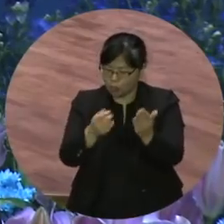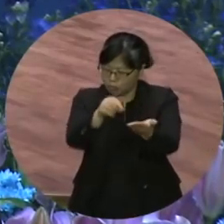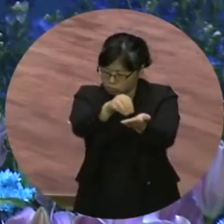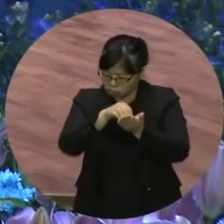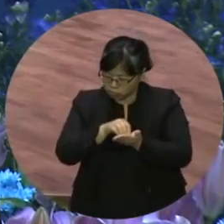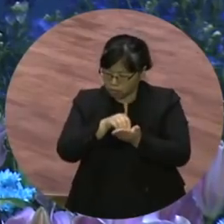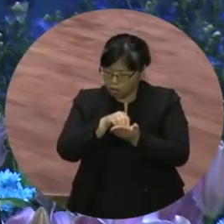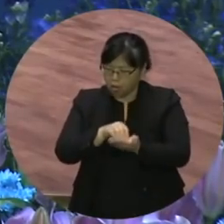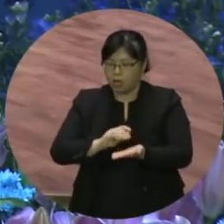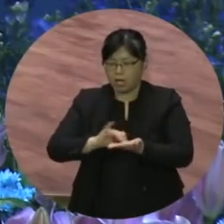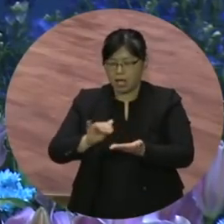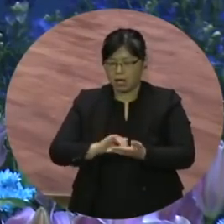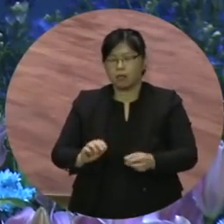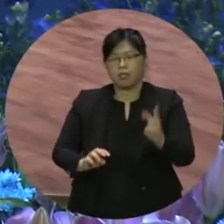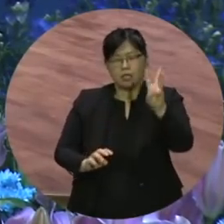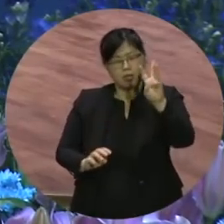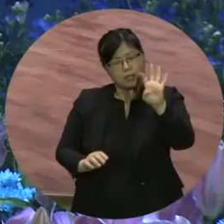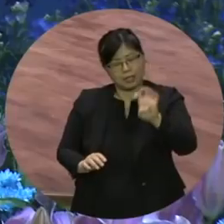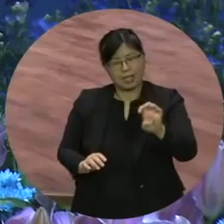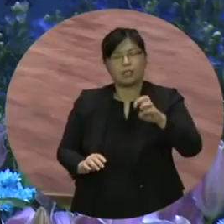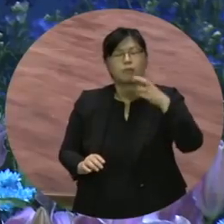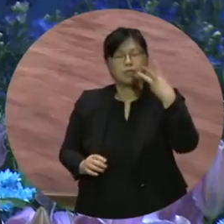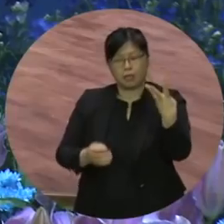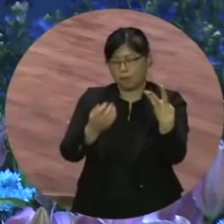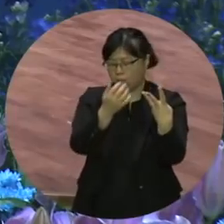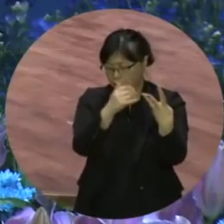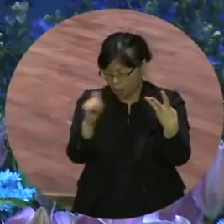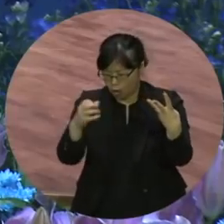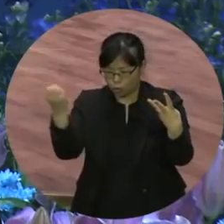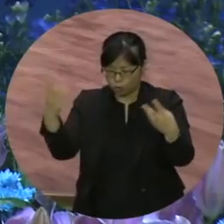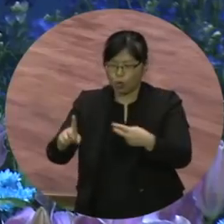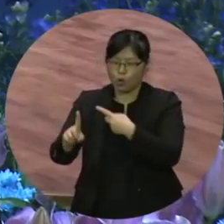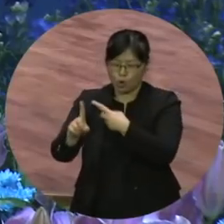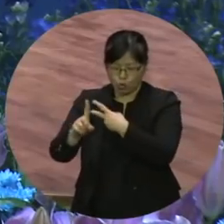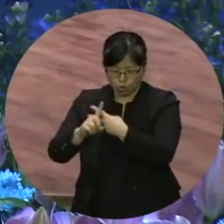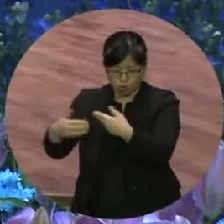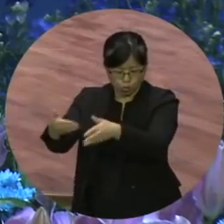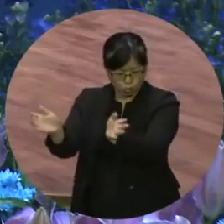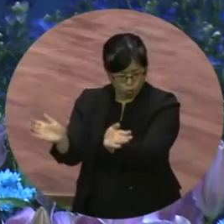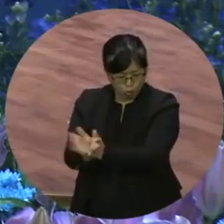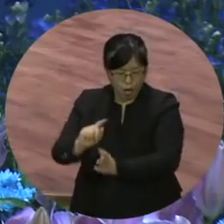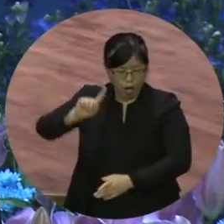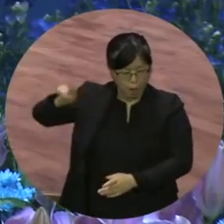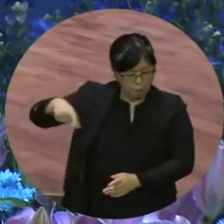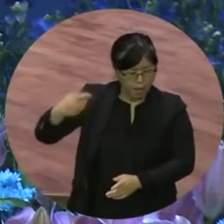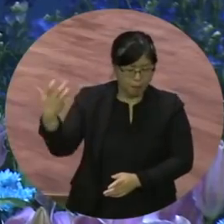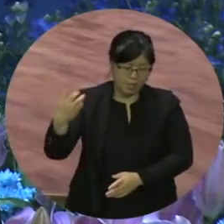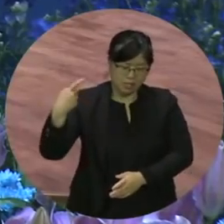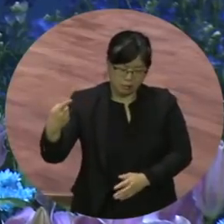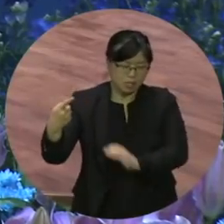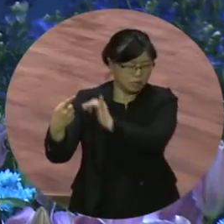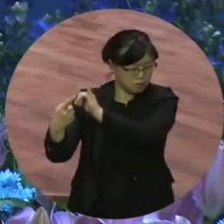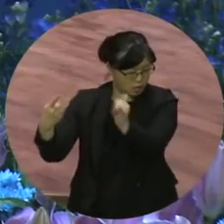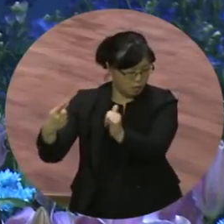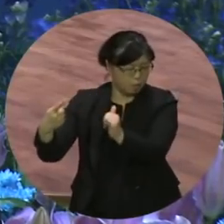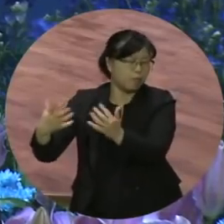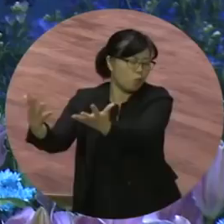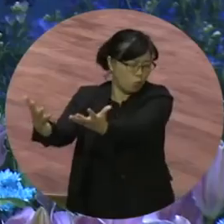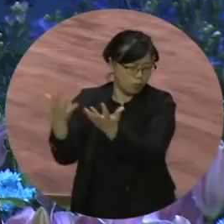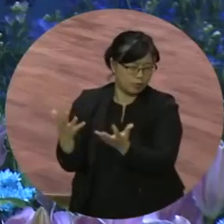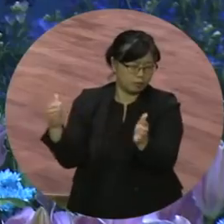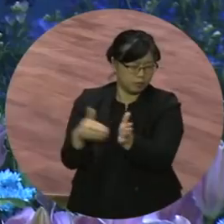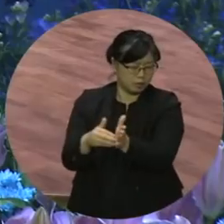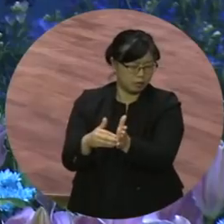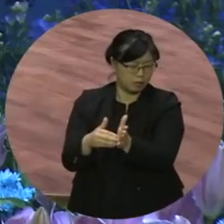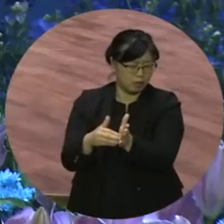43명, 사랑부 김진명 외에 29명, 중고등부 이수로 외에 181명 주님께 나왔습니다.